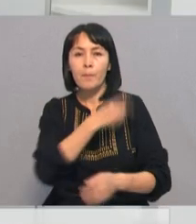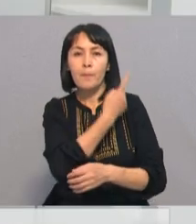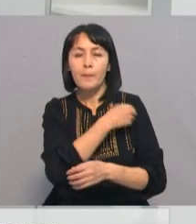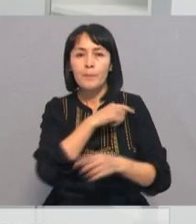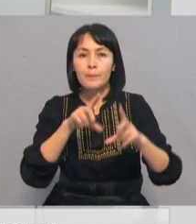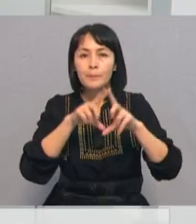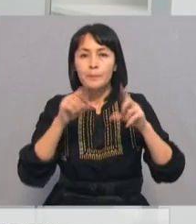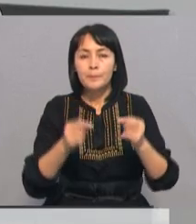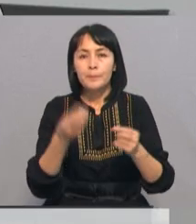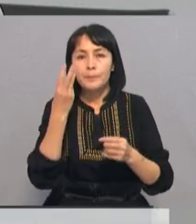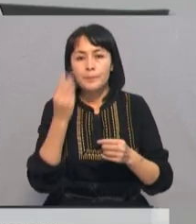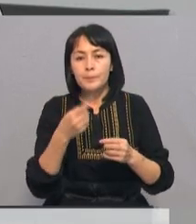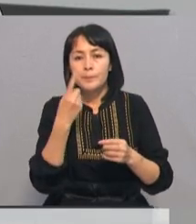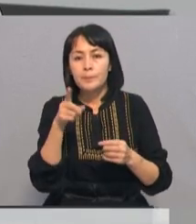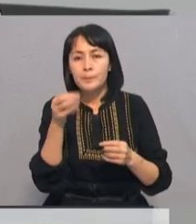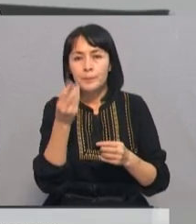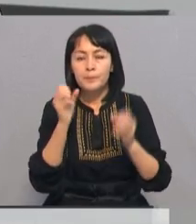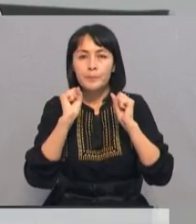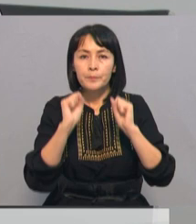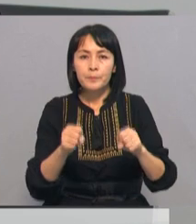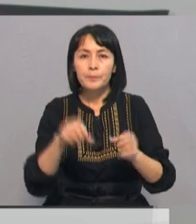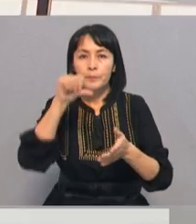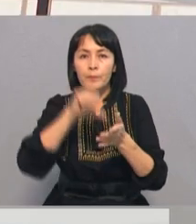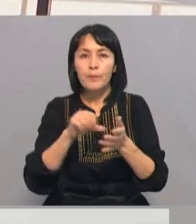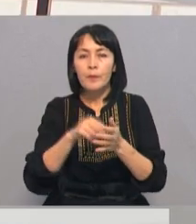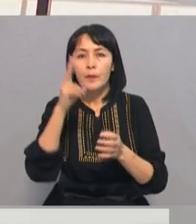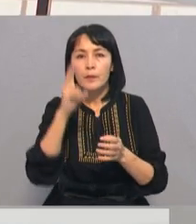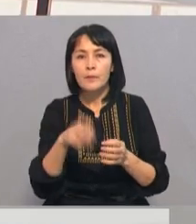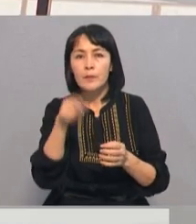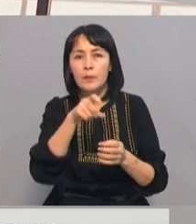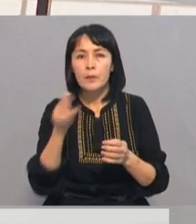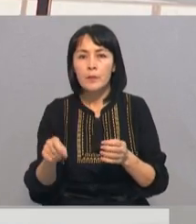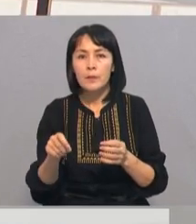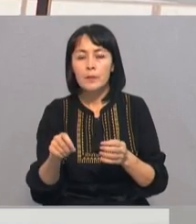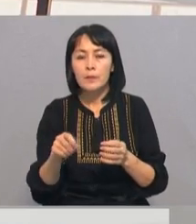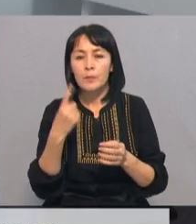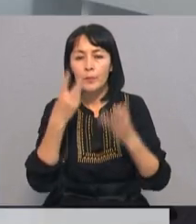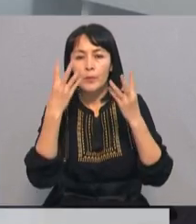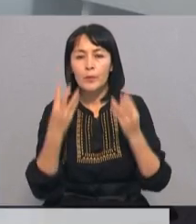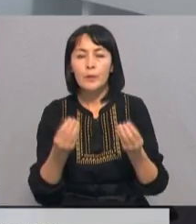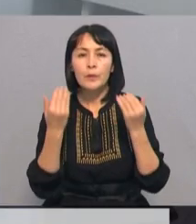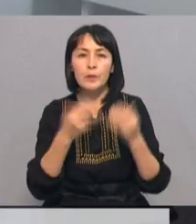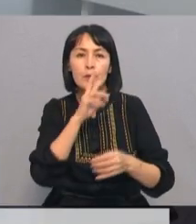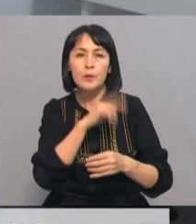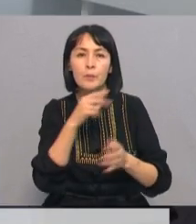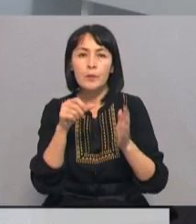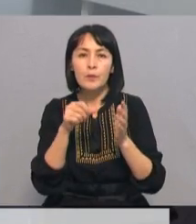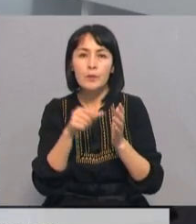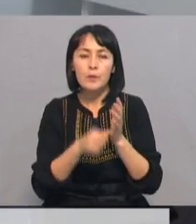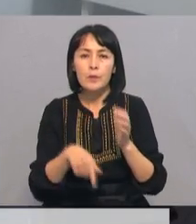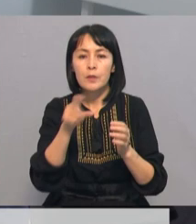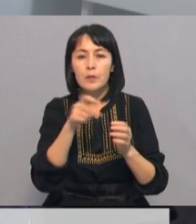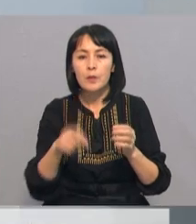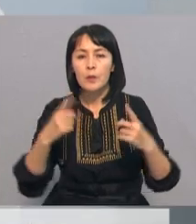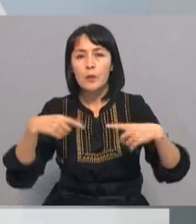Медицинский центр стоимостью 1 миллиард тенге может принимать 200 человек за смену. Здесь работают 60 человек. В